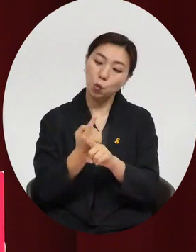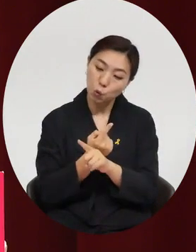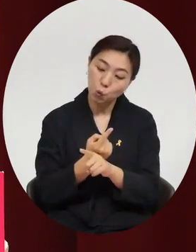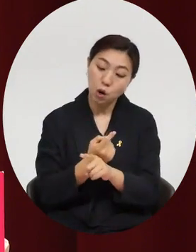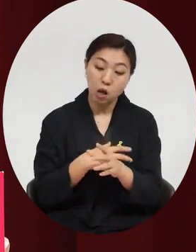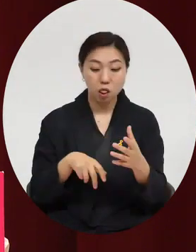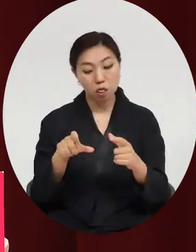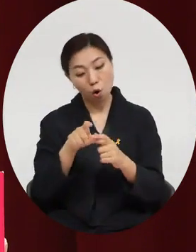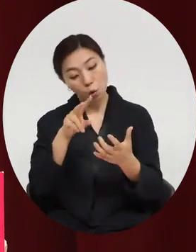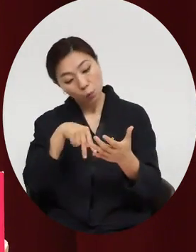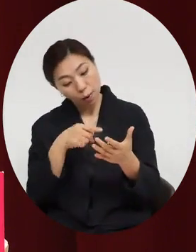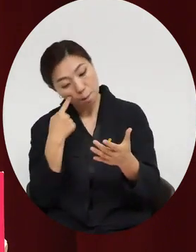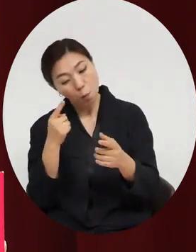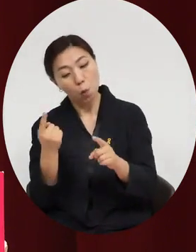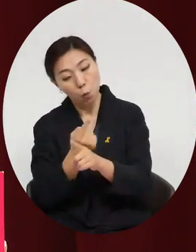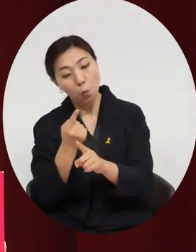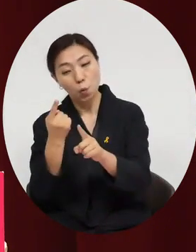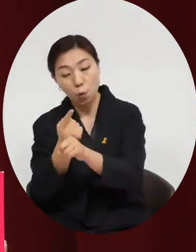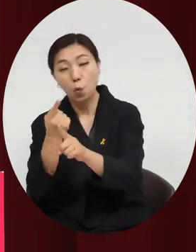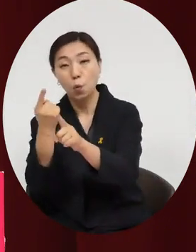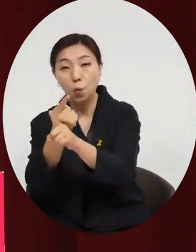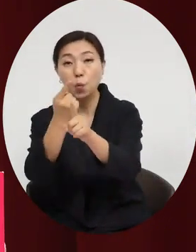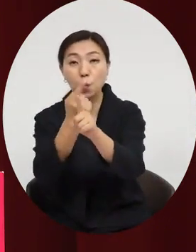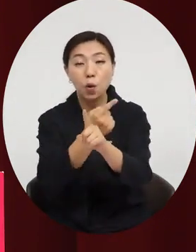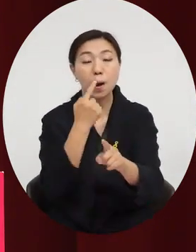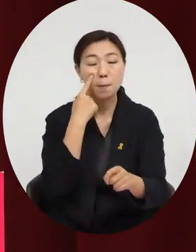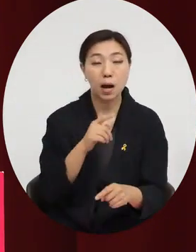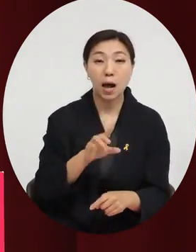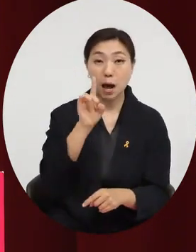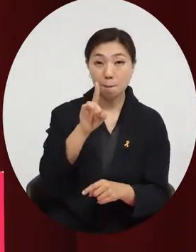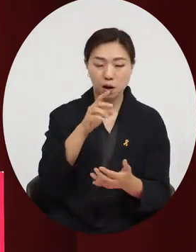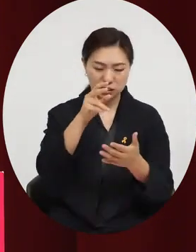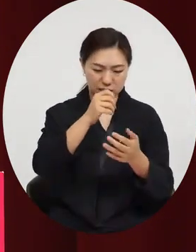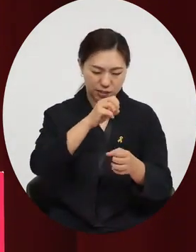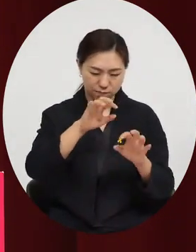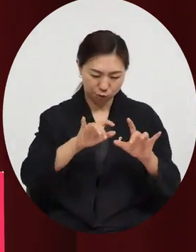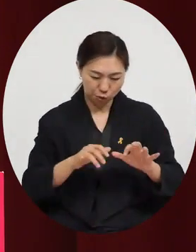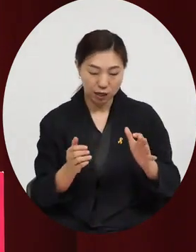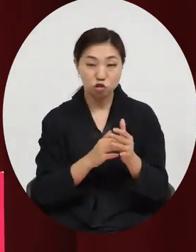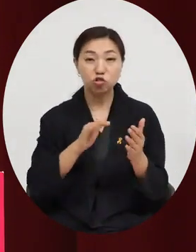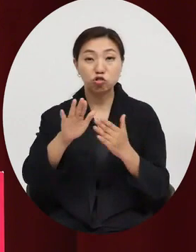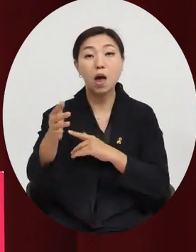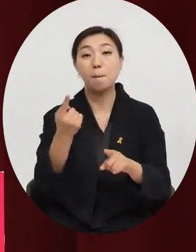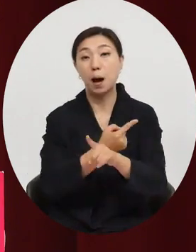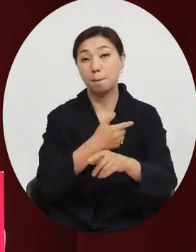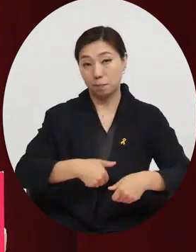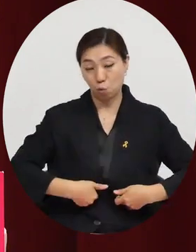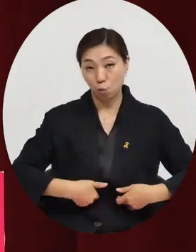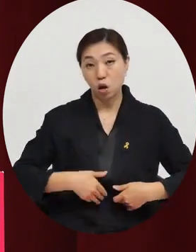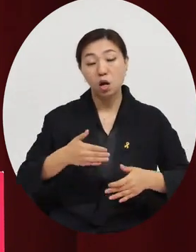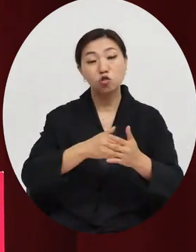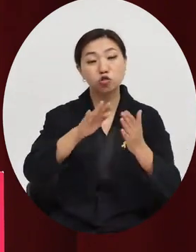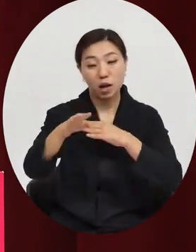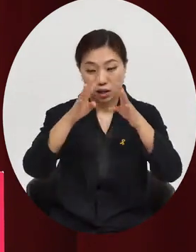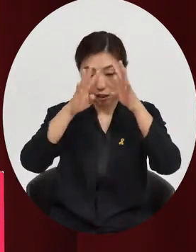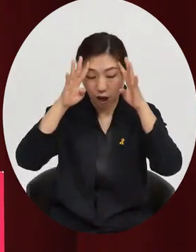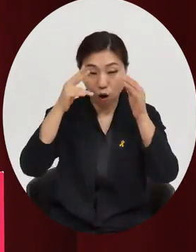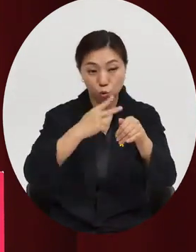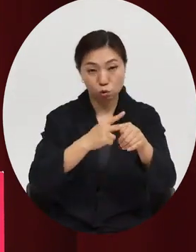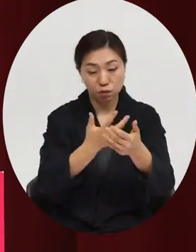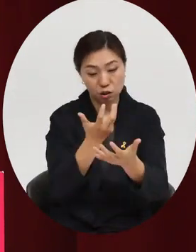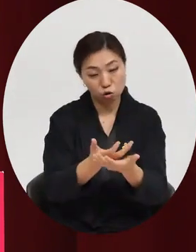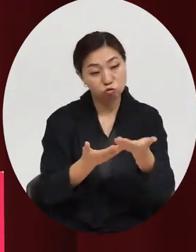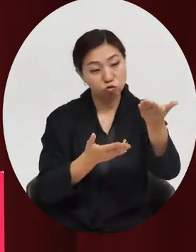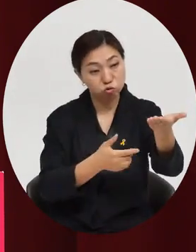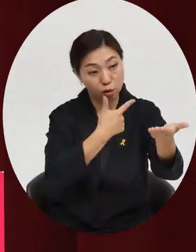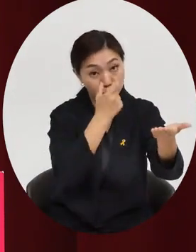고치고, 또한번더 읽어보면 또 고치고, 고치고. 일단 다 써놓고 고쳐야 되거든. 그러고 나중에 교수님한테 제출하면